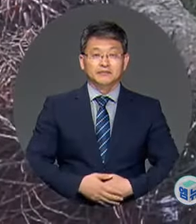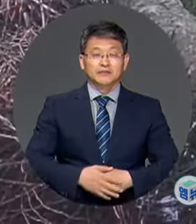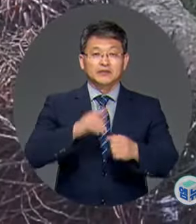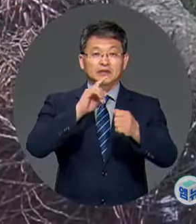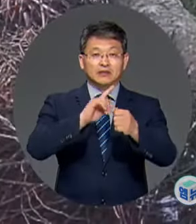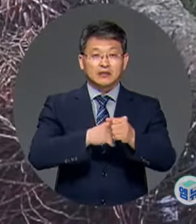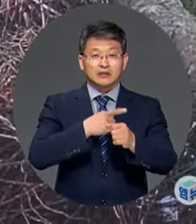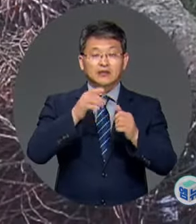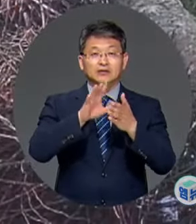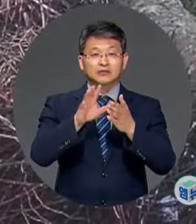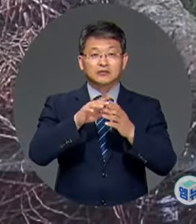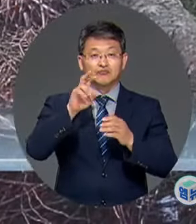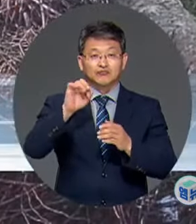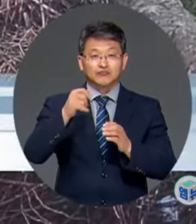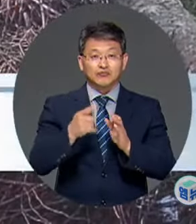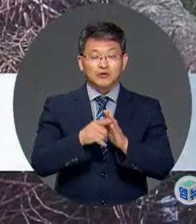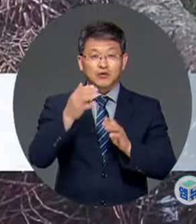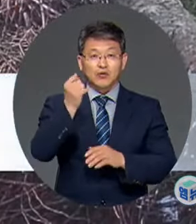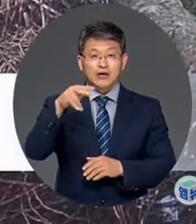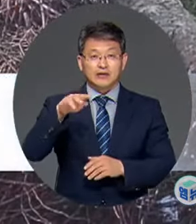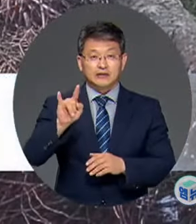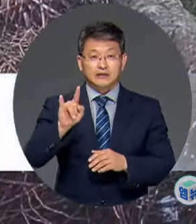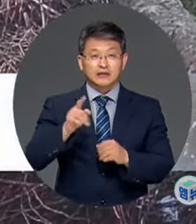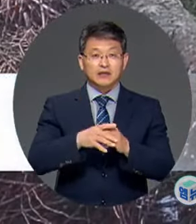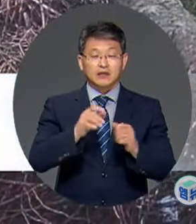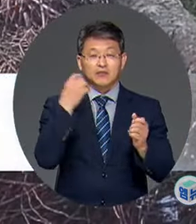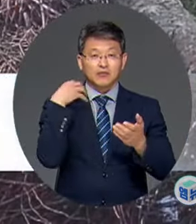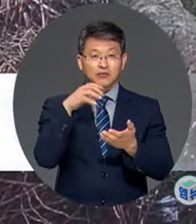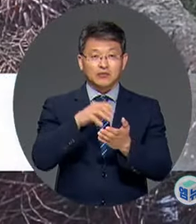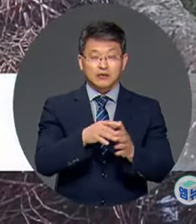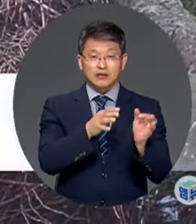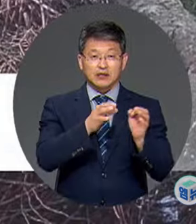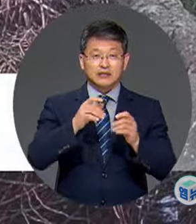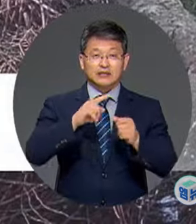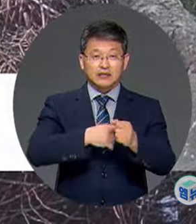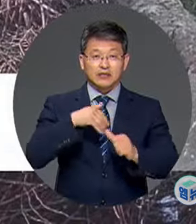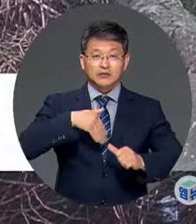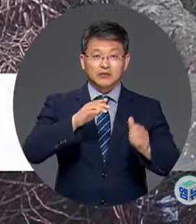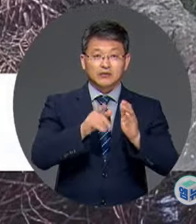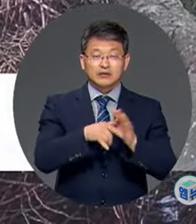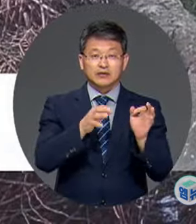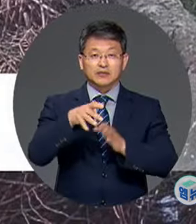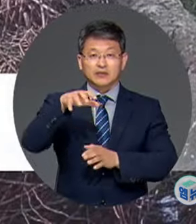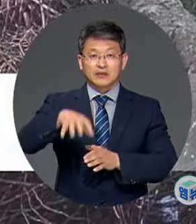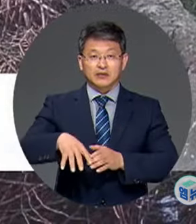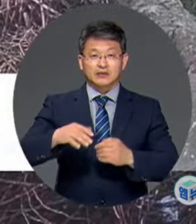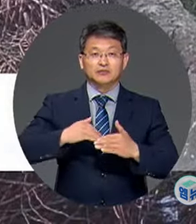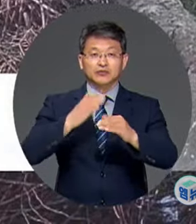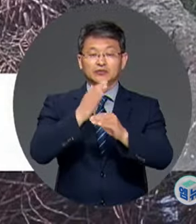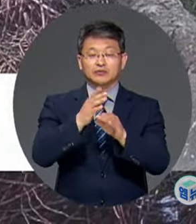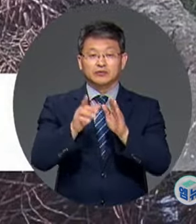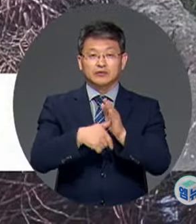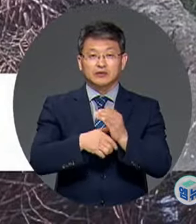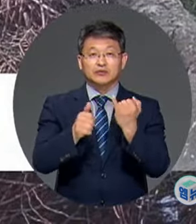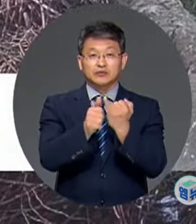천연 기념물인 황새를 보건에 자연에 방사하는 사업이 김해에서 진행되고 있는데요 지난해 이어 올해도 황세